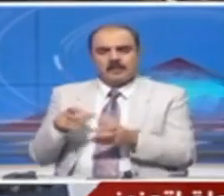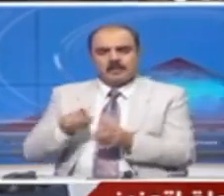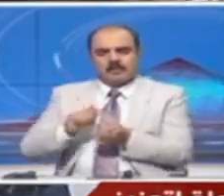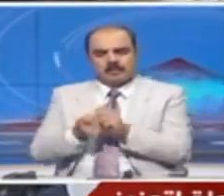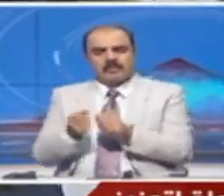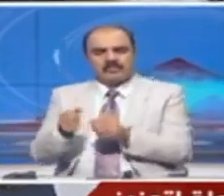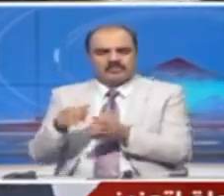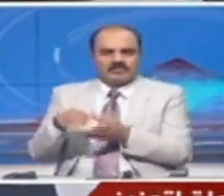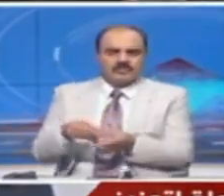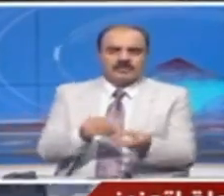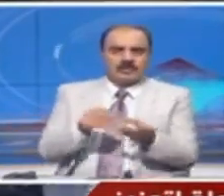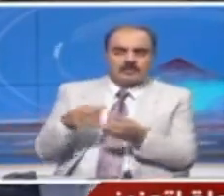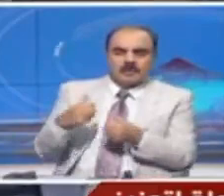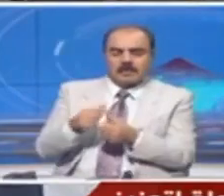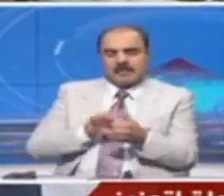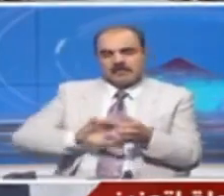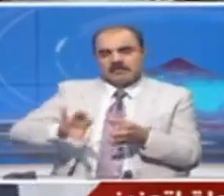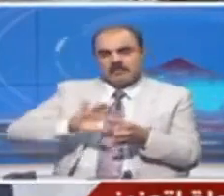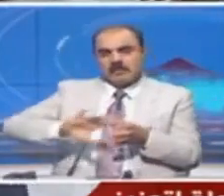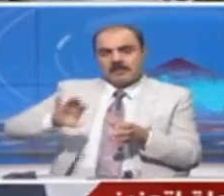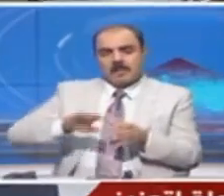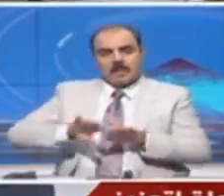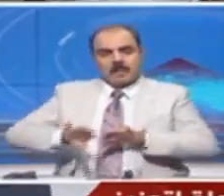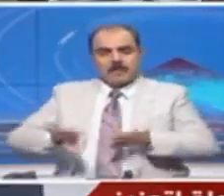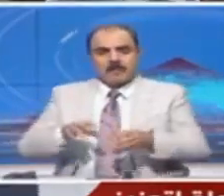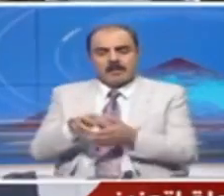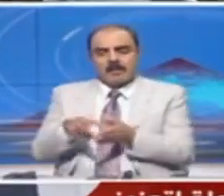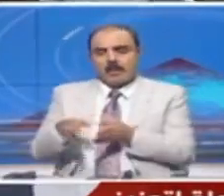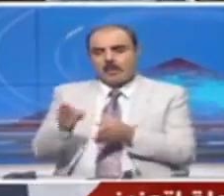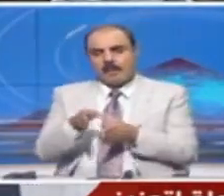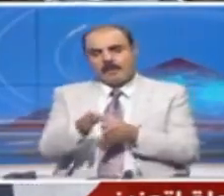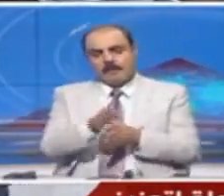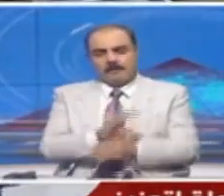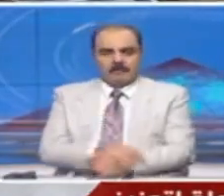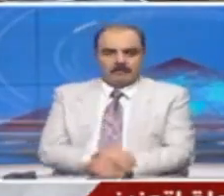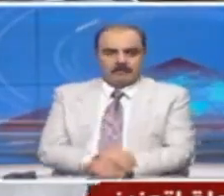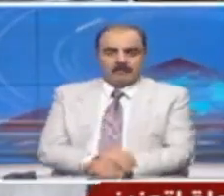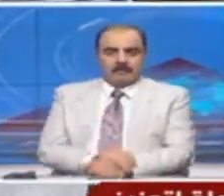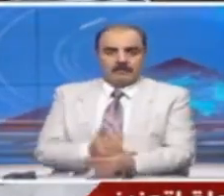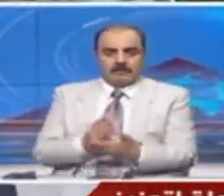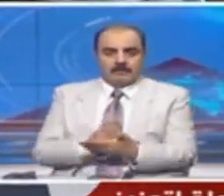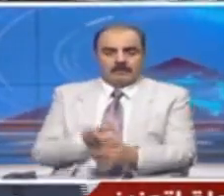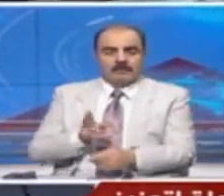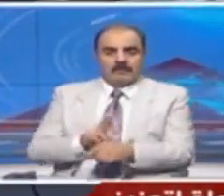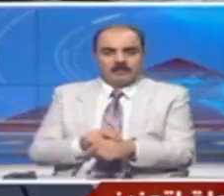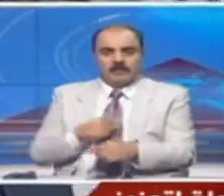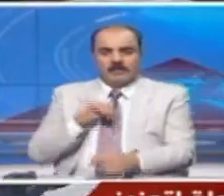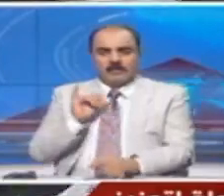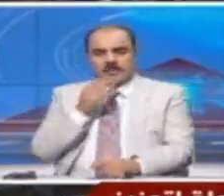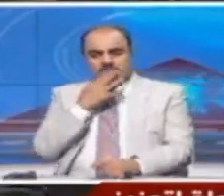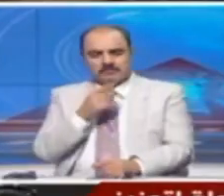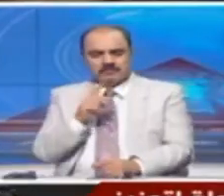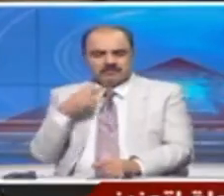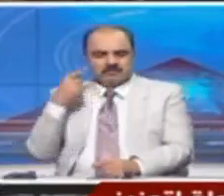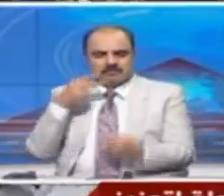اولية وبترمي بعد كده المعالجة على مجموعة من المصارف، وكانت طبعا مش هو ده الشكل اللي